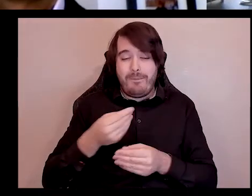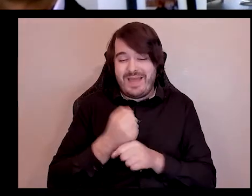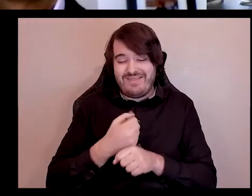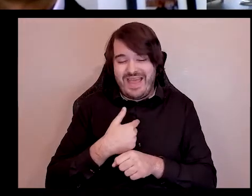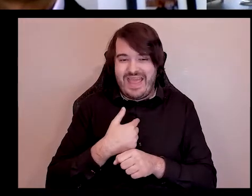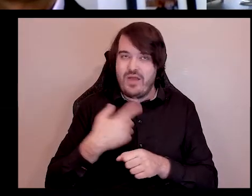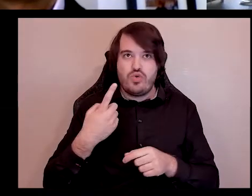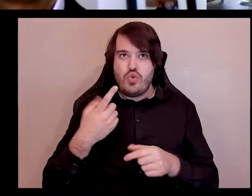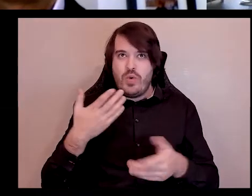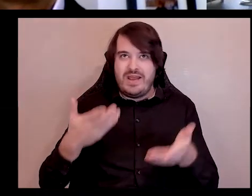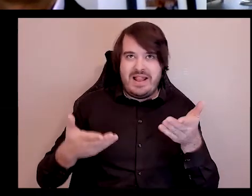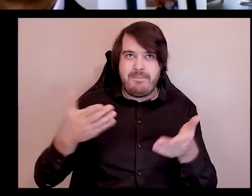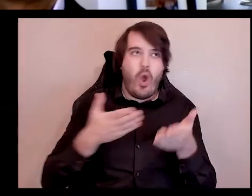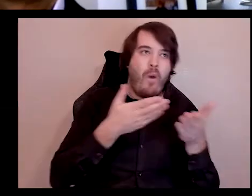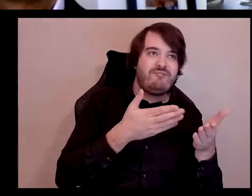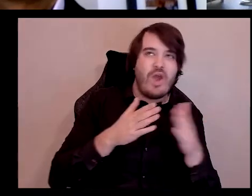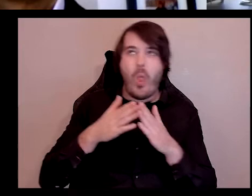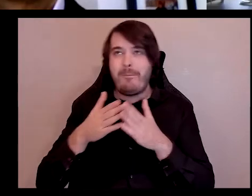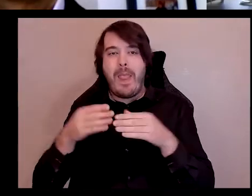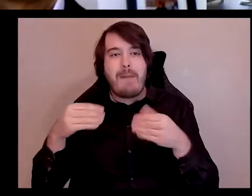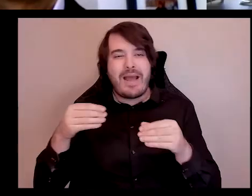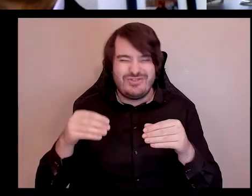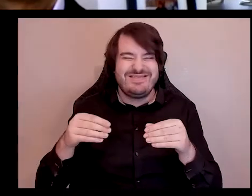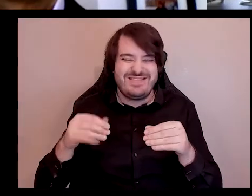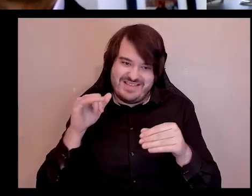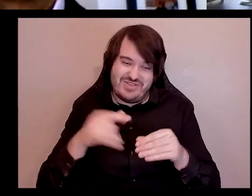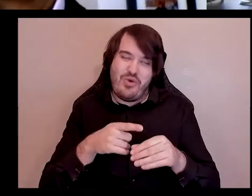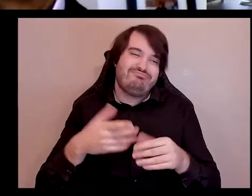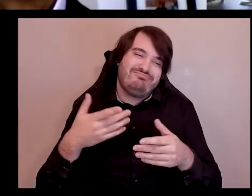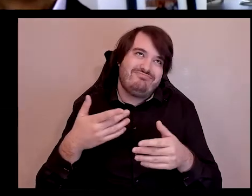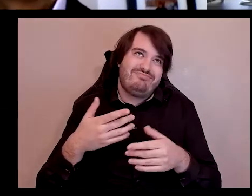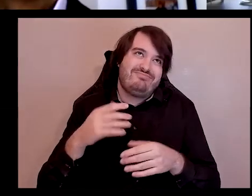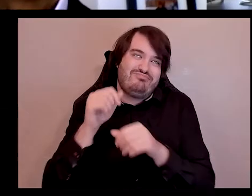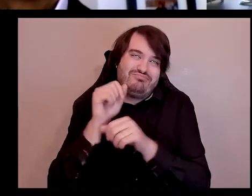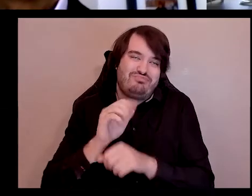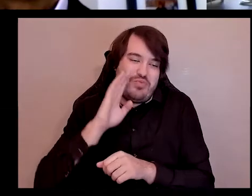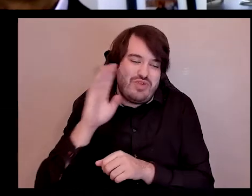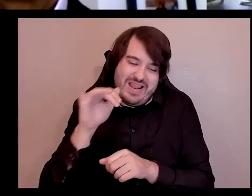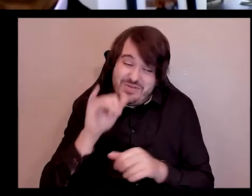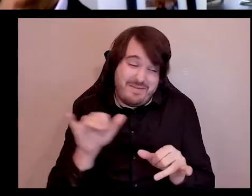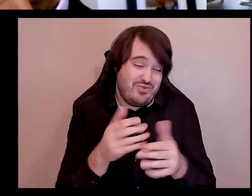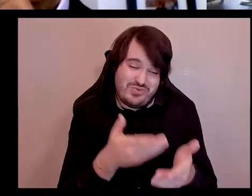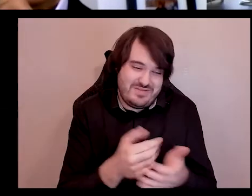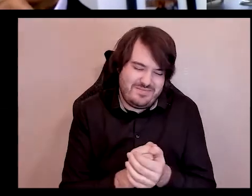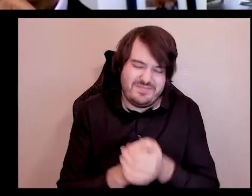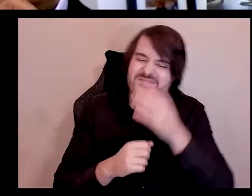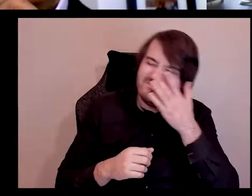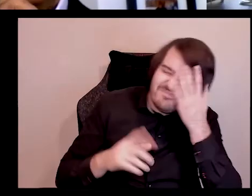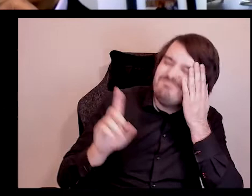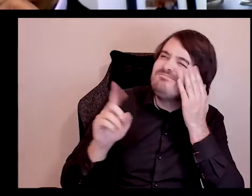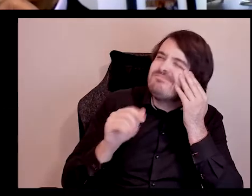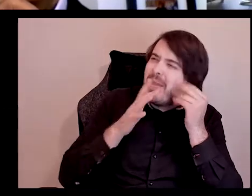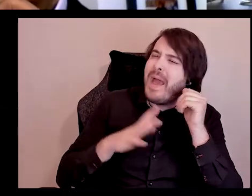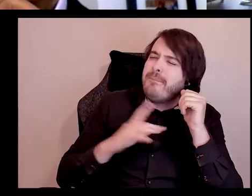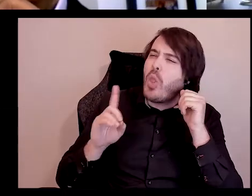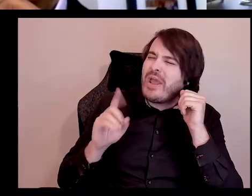où Midi 40 est capable de vous accompagner et on vous encourage à savoir un petit peu davantage. L'économiste en moi, je peux rien y faire. On veut toujours